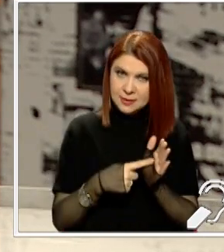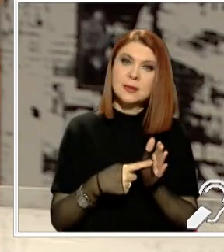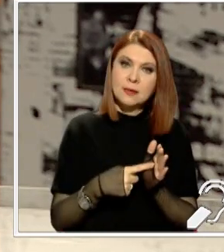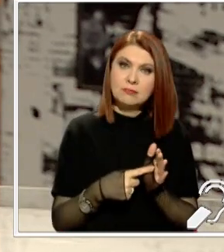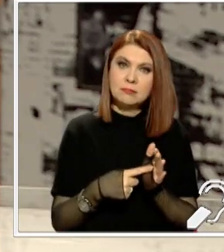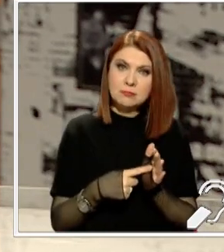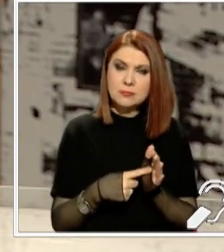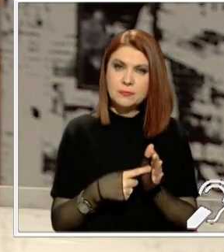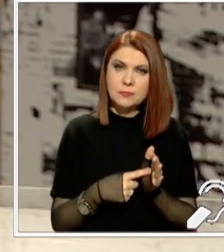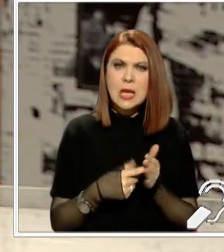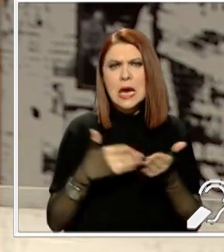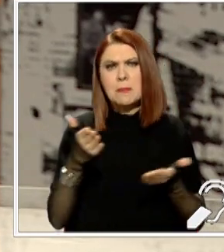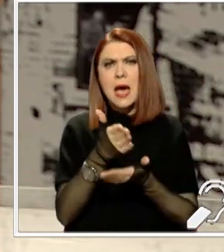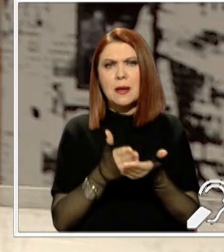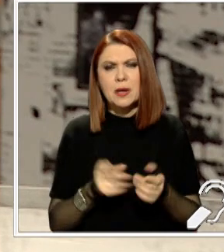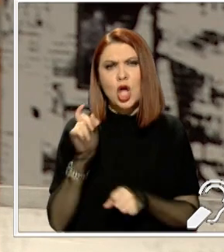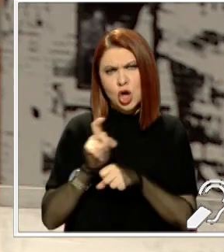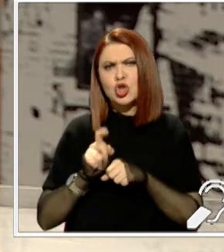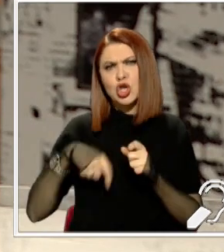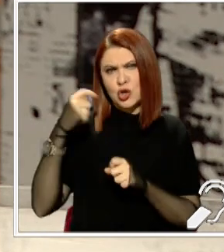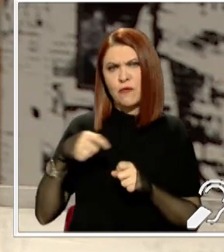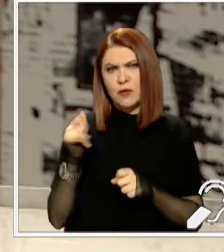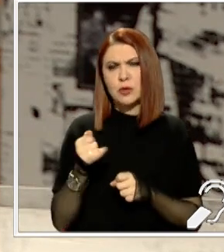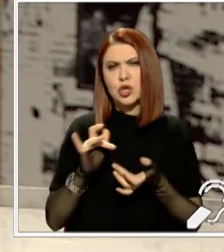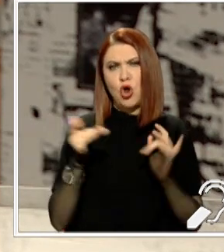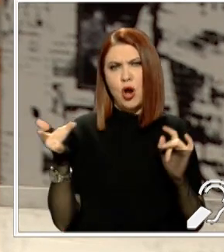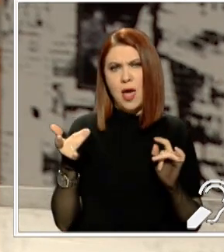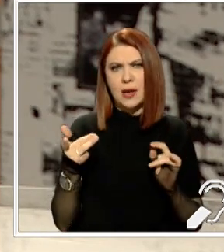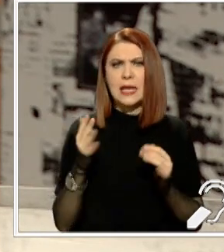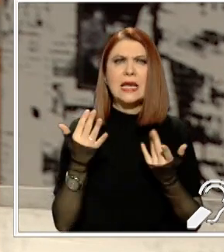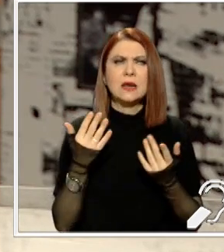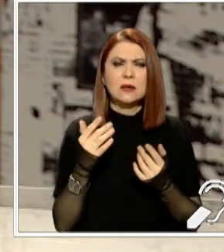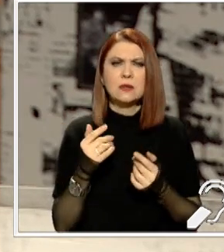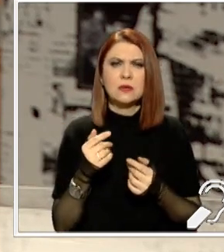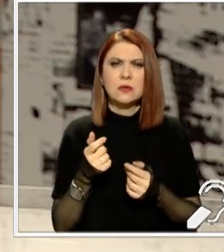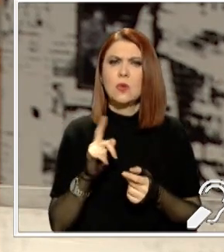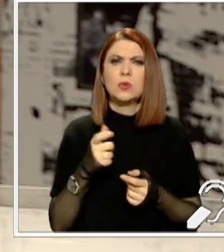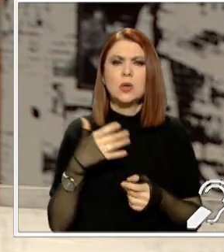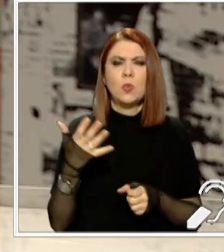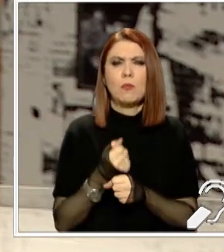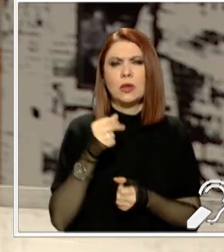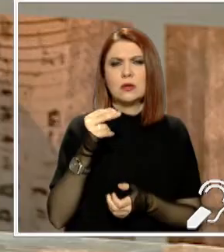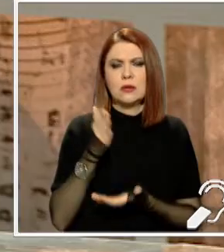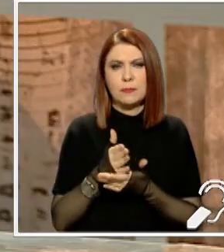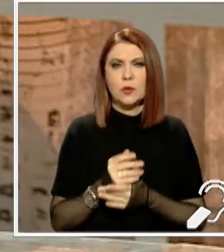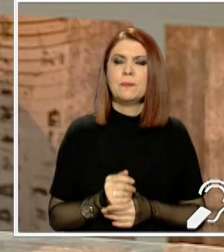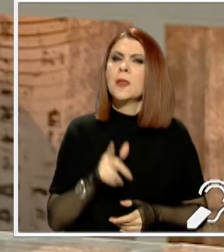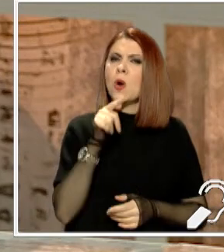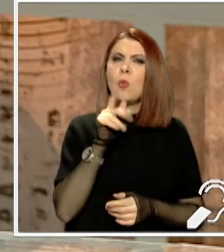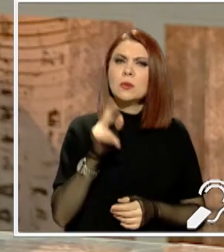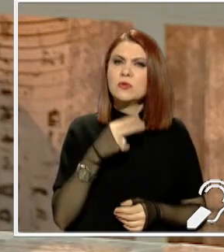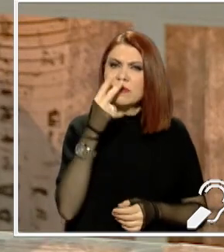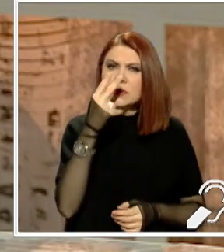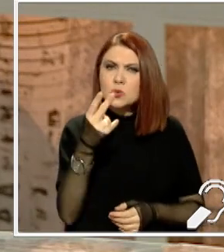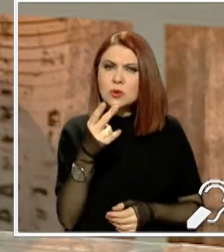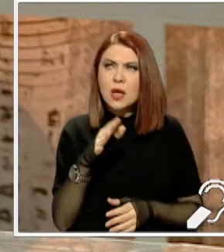cam în mare parte, cam toate aceleași filme și în online. Există câteva excepții unde nu am putut să obținem drepturi. Și unde vor putea fi